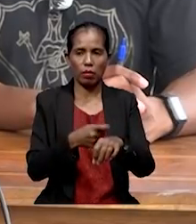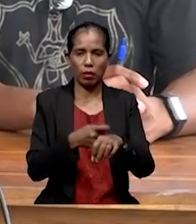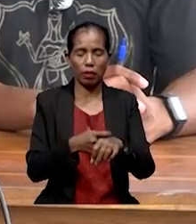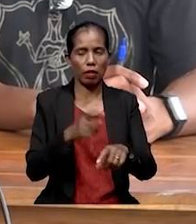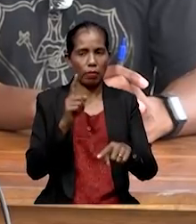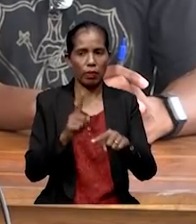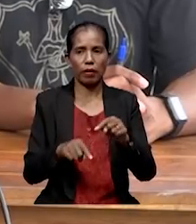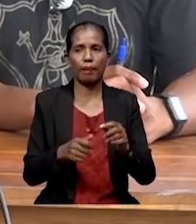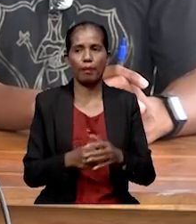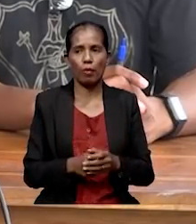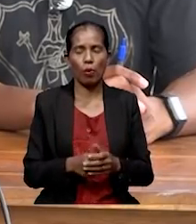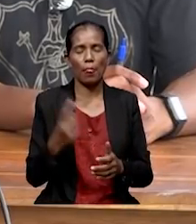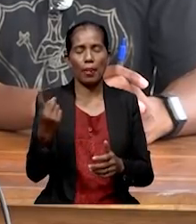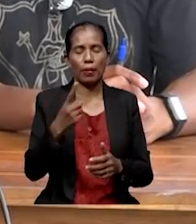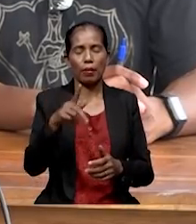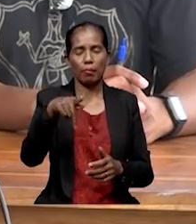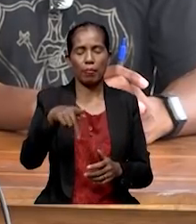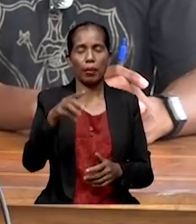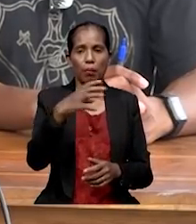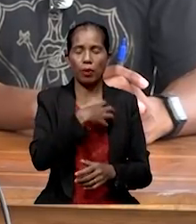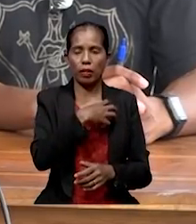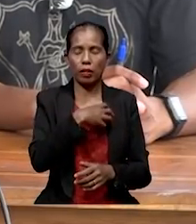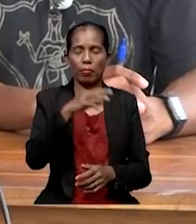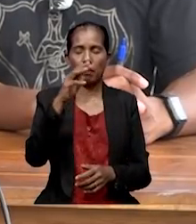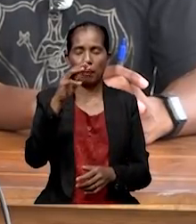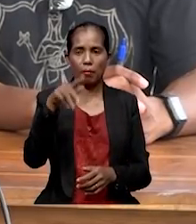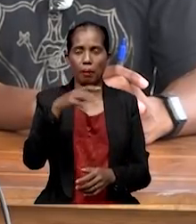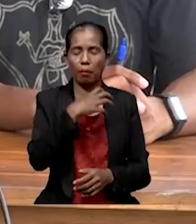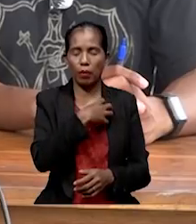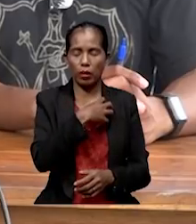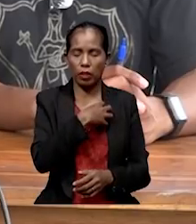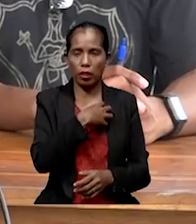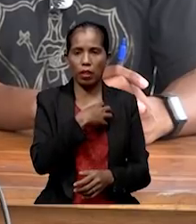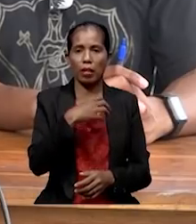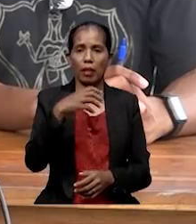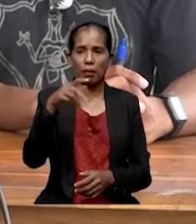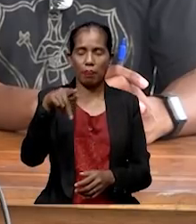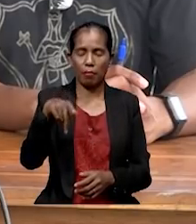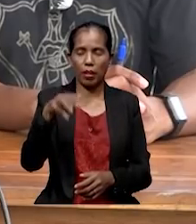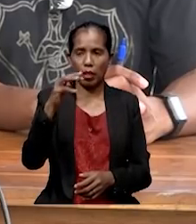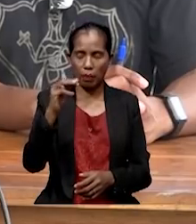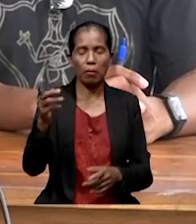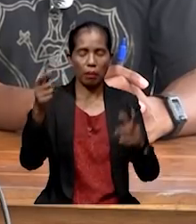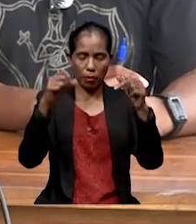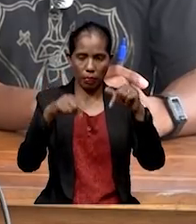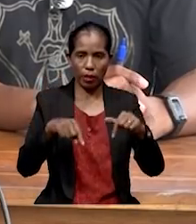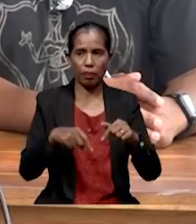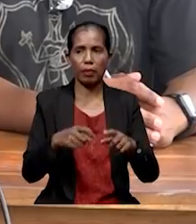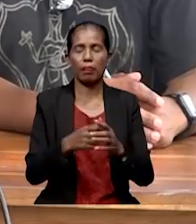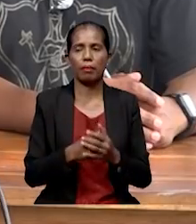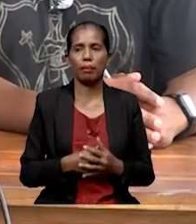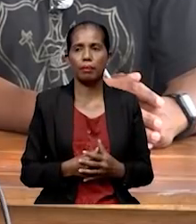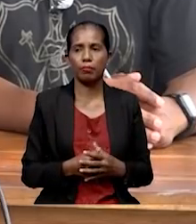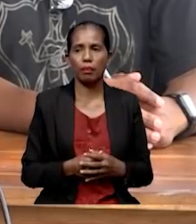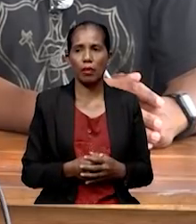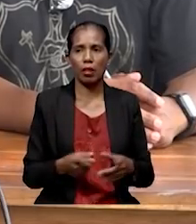labele, so PM dia nak bel mai. Militar dah kuno mai hene se, iya otorisasi husi komando. Iya situ saun rumah nebe kela dia.